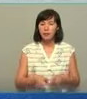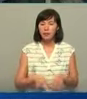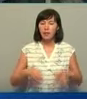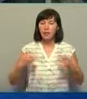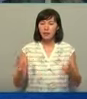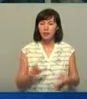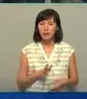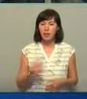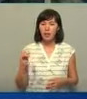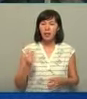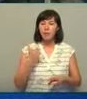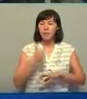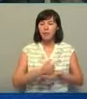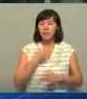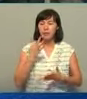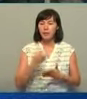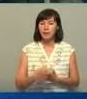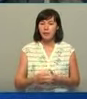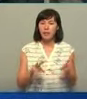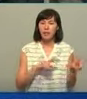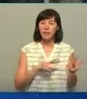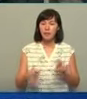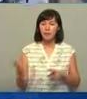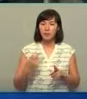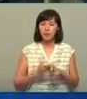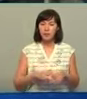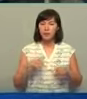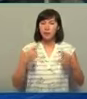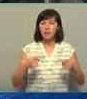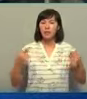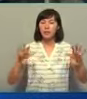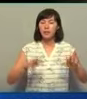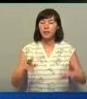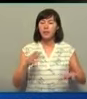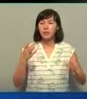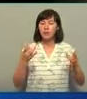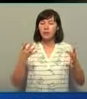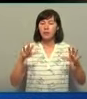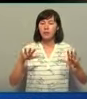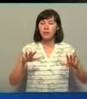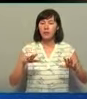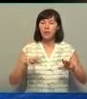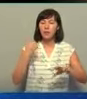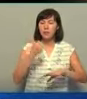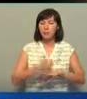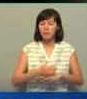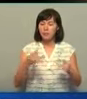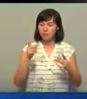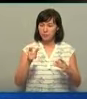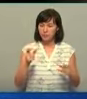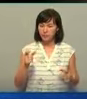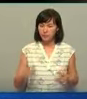атап өтілді. Бірінші басшылардың жауапкершілігін жіті бақылау керек. Өйткені кейбір жерлерде жұмсақ орынға жайғасқан бәзбір басшылар